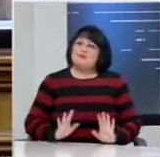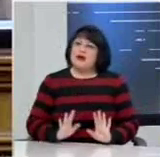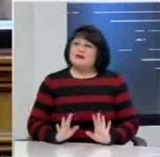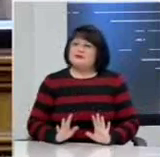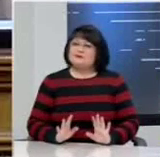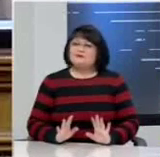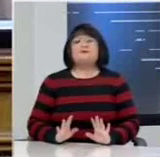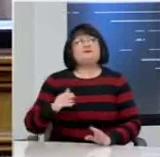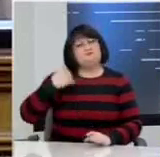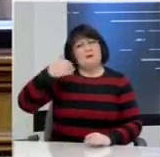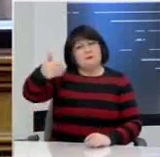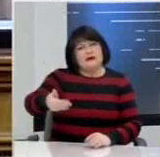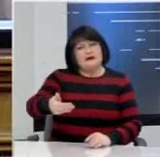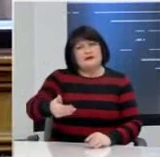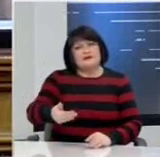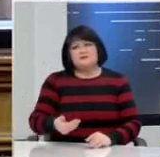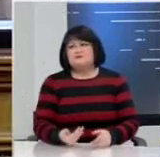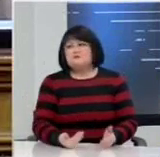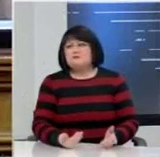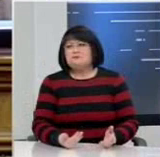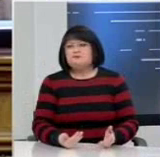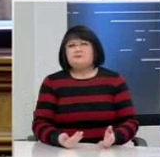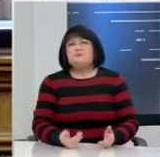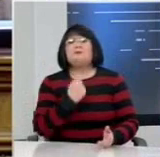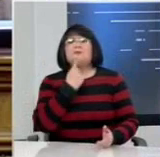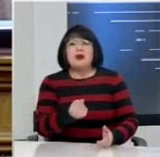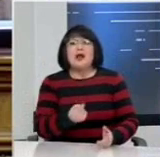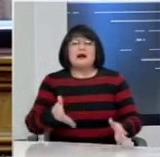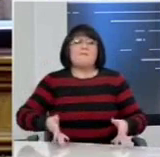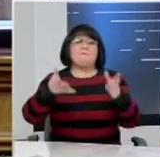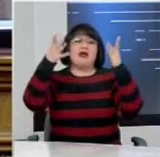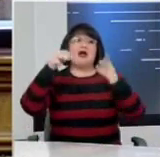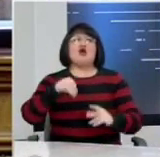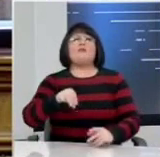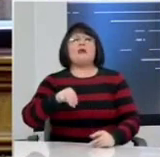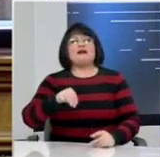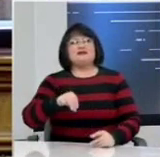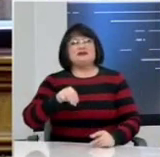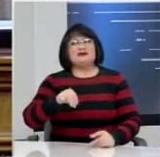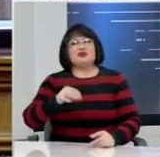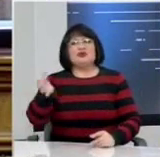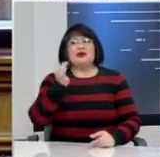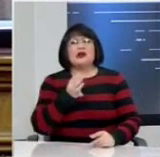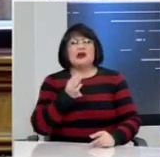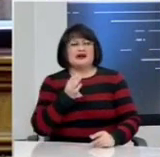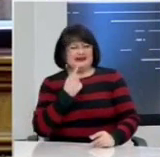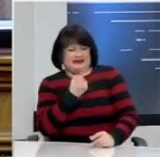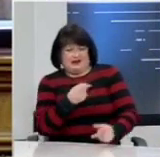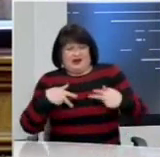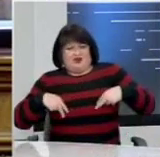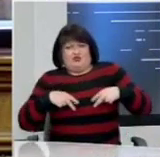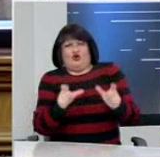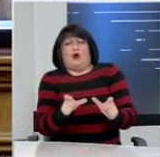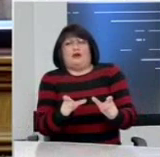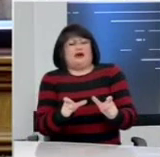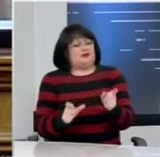Και λίγες ώρες αργότερα βγαίνουν πηγές του Μεγάρου Μαξίμου και αδειάζουν το Υπουργείο Άμυνας,